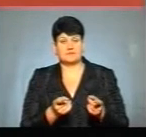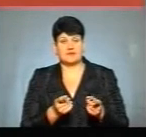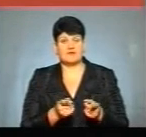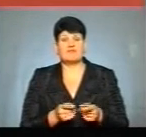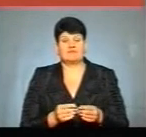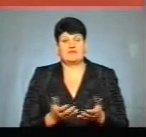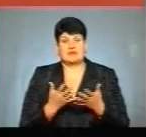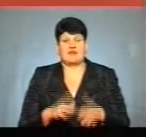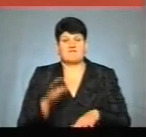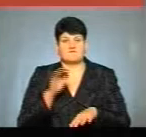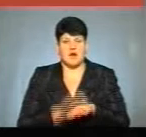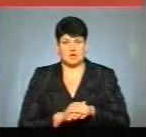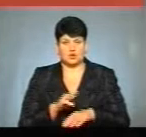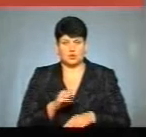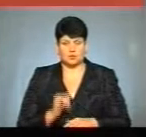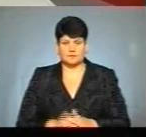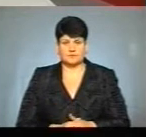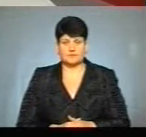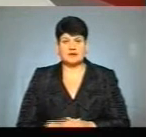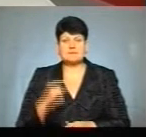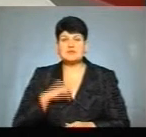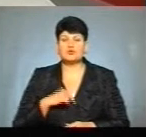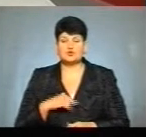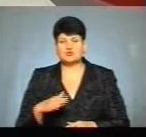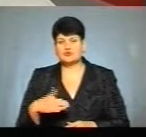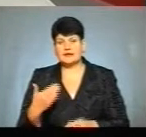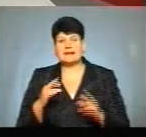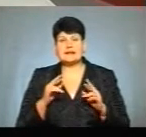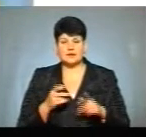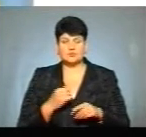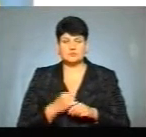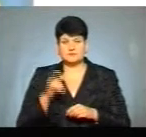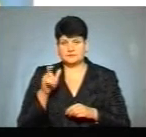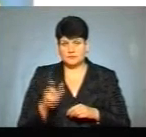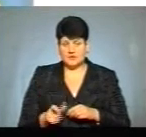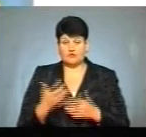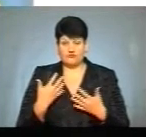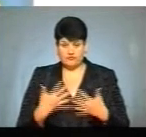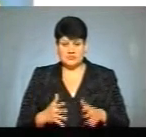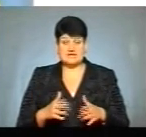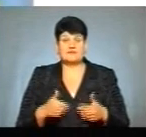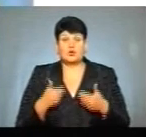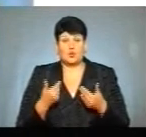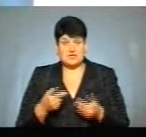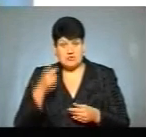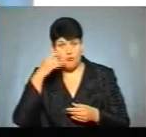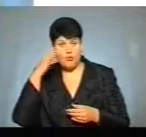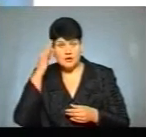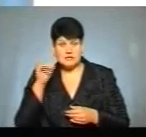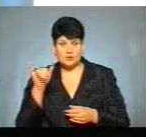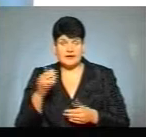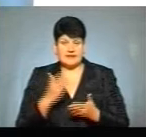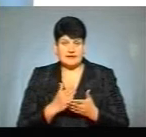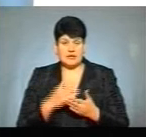факту. Пані Марино, от з психологічної точки зору, як діяти жертві, от коли вона вже звернулася і в поліцію, але в неї є